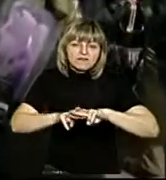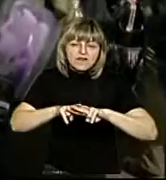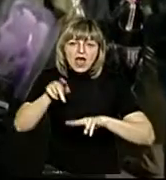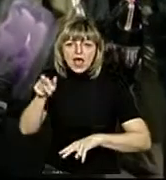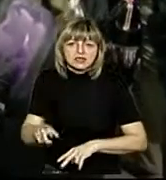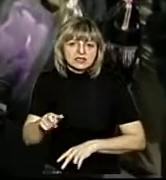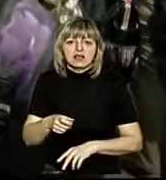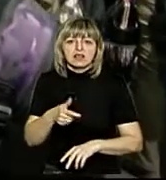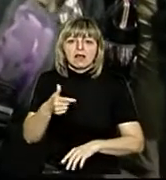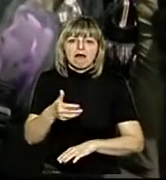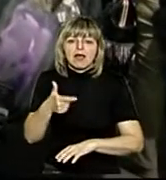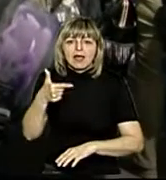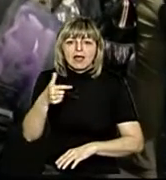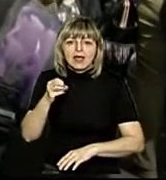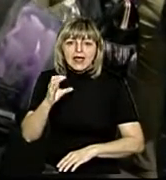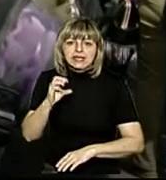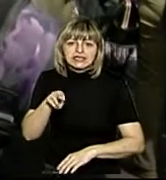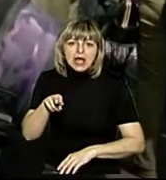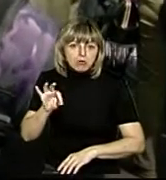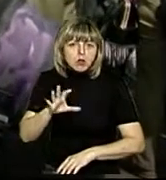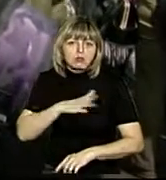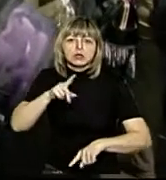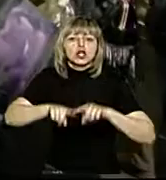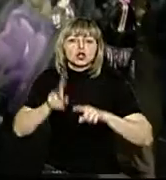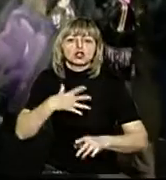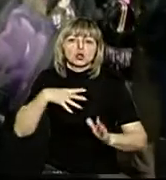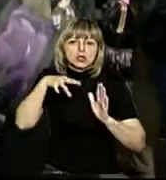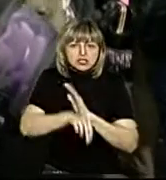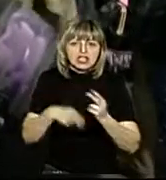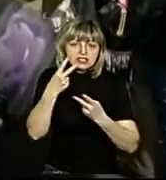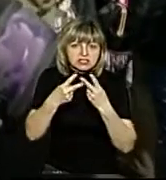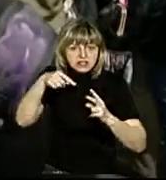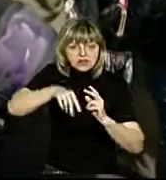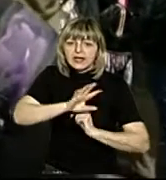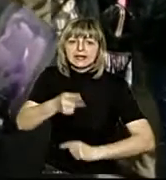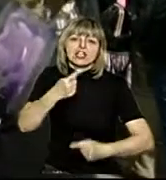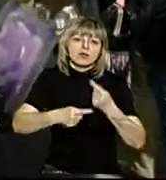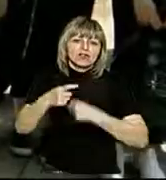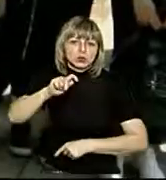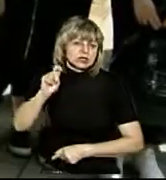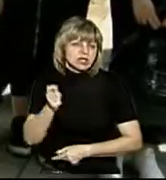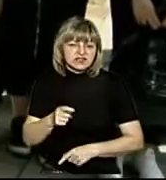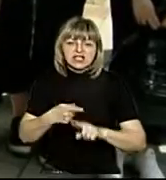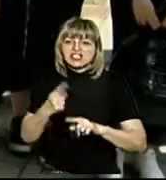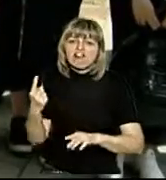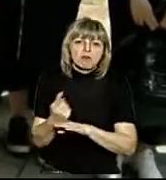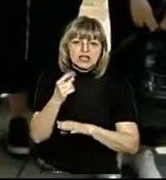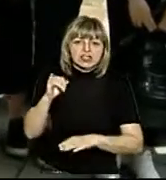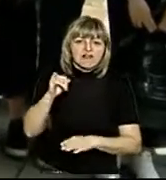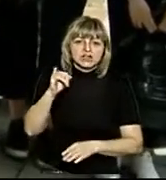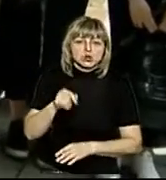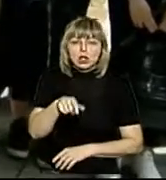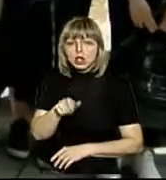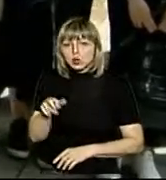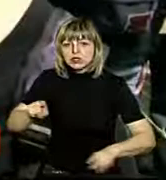Були родичі, які загинули в концтаборах і не повернулися з Другої світової війни. Це вперше в історії